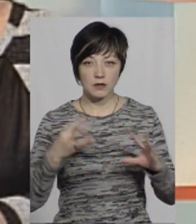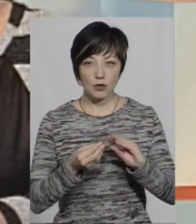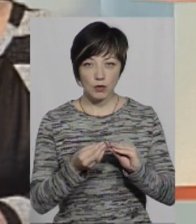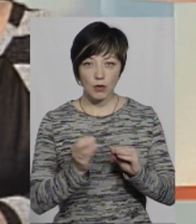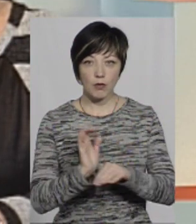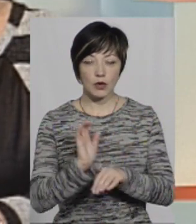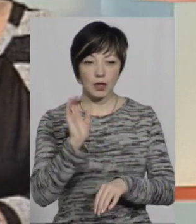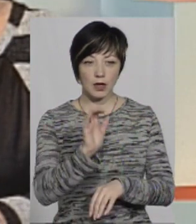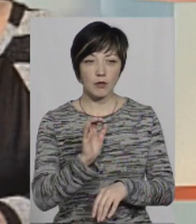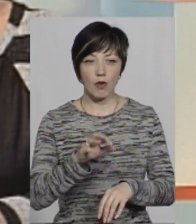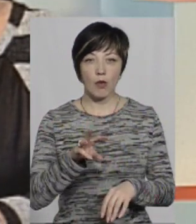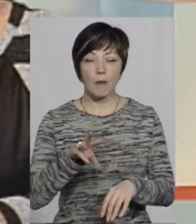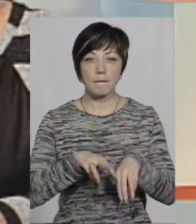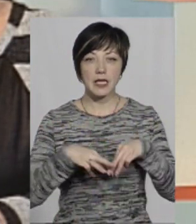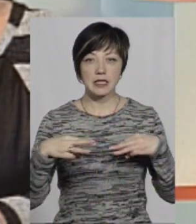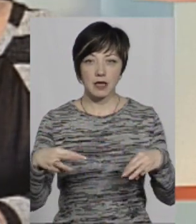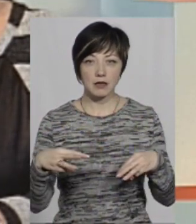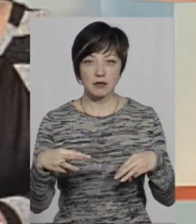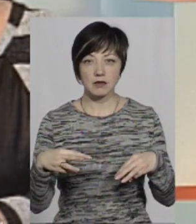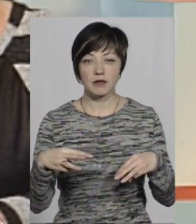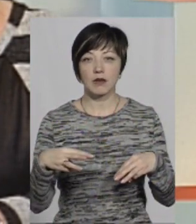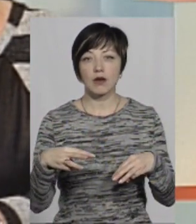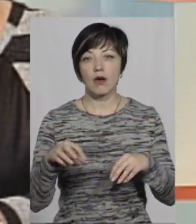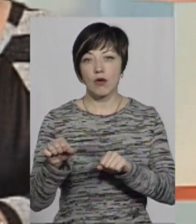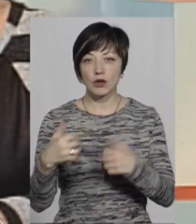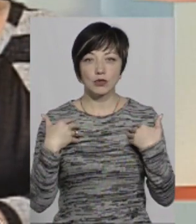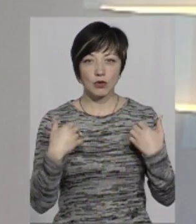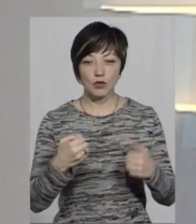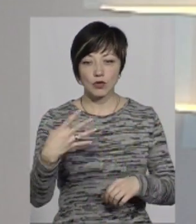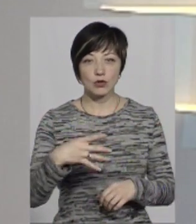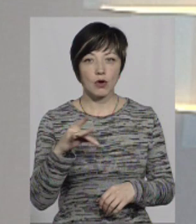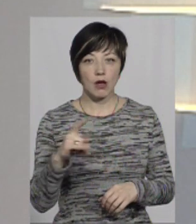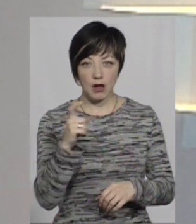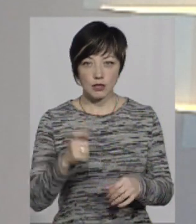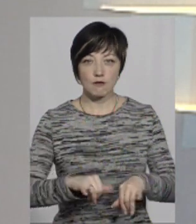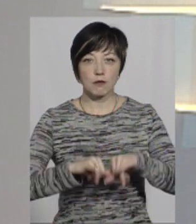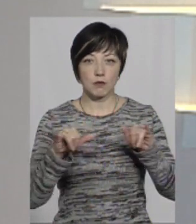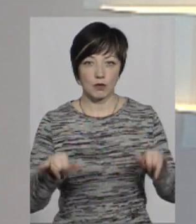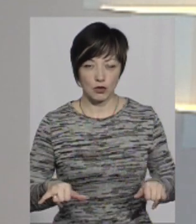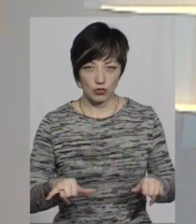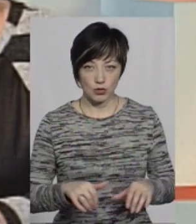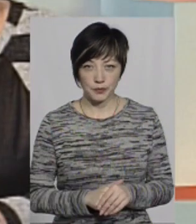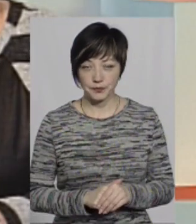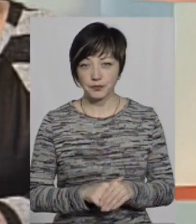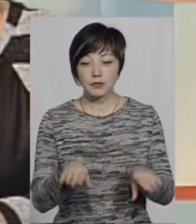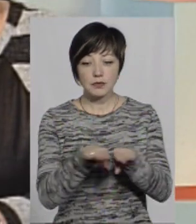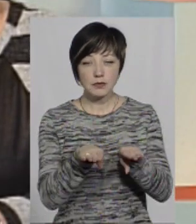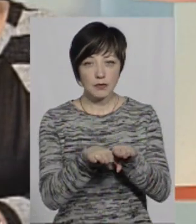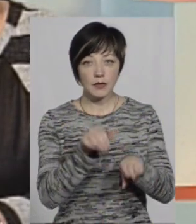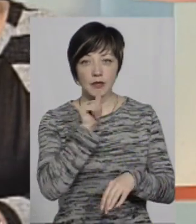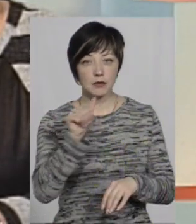подаємо в МОЗ оці дані. Це майже в 40 разів. Так, це майже в 40 разів.